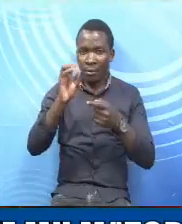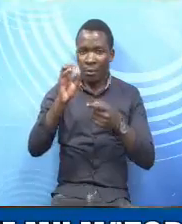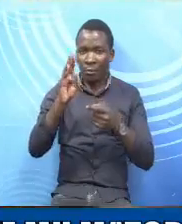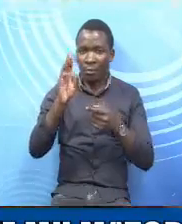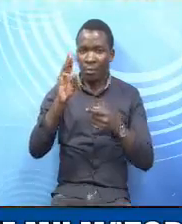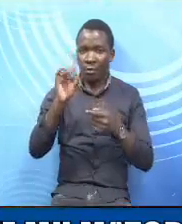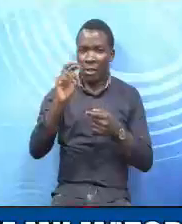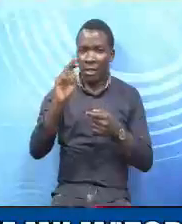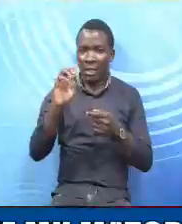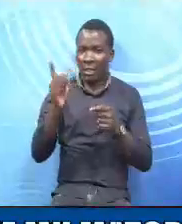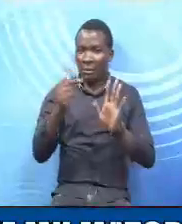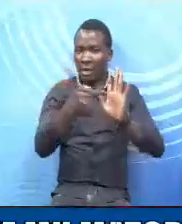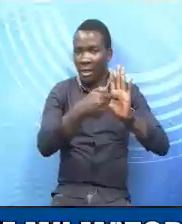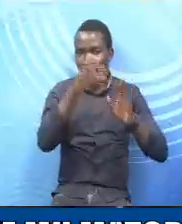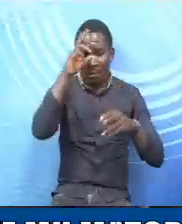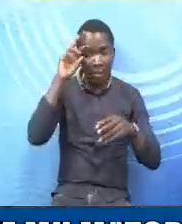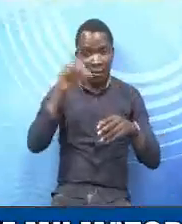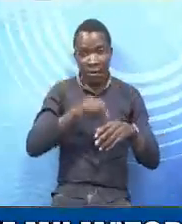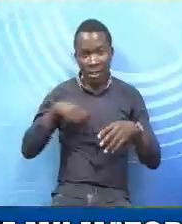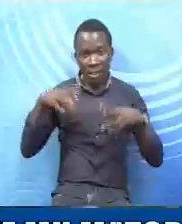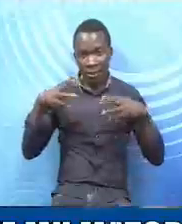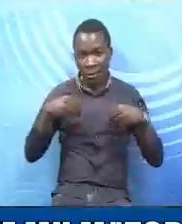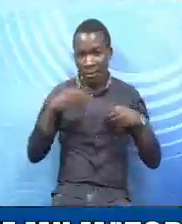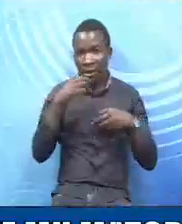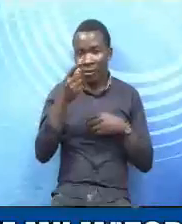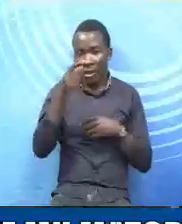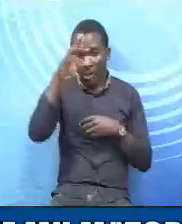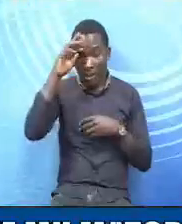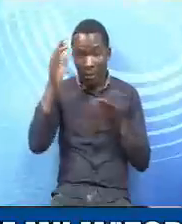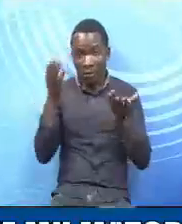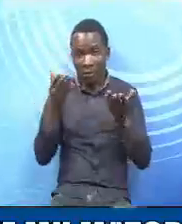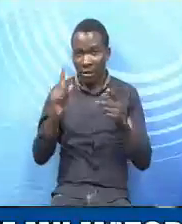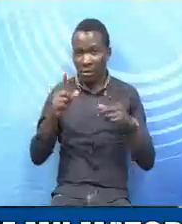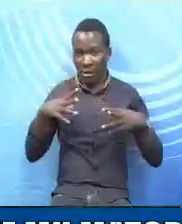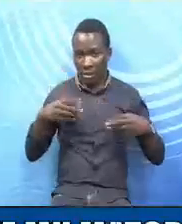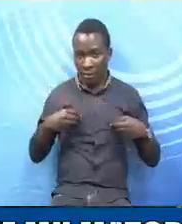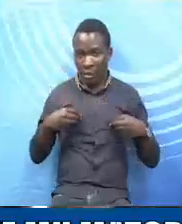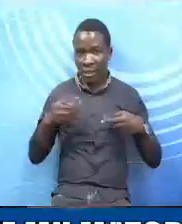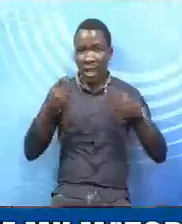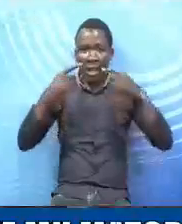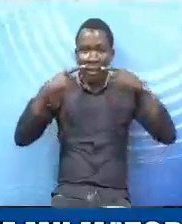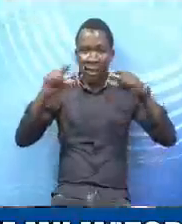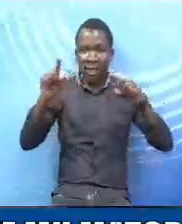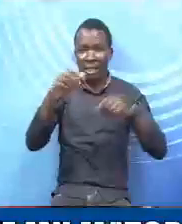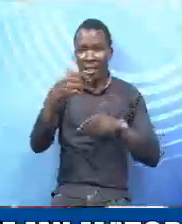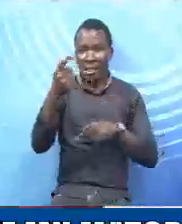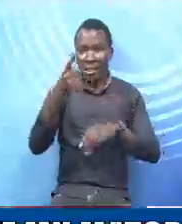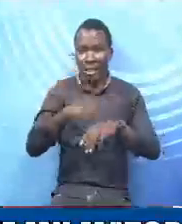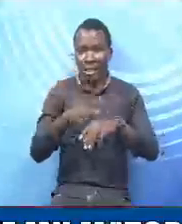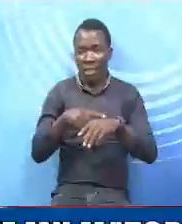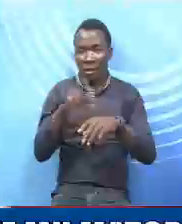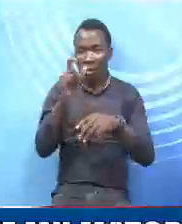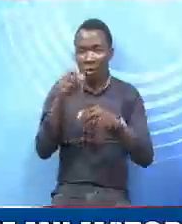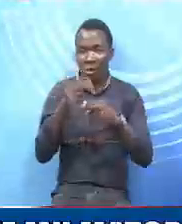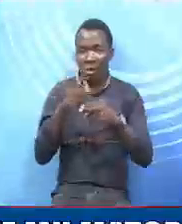ntibagaragaza impamvu bahisemo kutabyakira. Bavuze ko impamvu batakiriye ibyo bimenyetso ngo izatangazwa ikindi gihe. Uyu